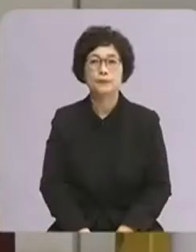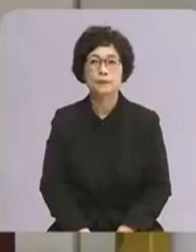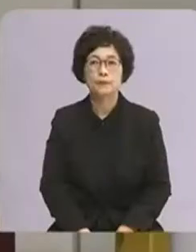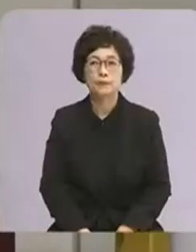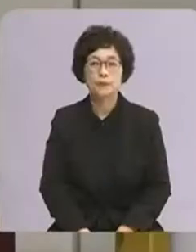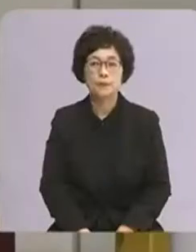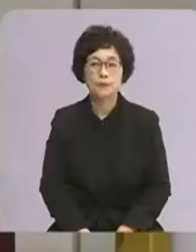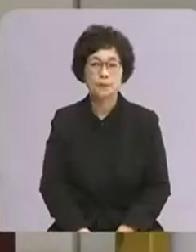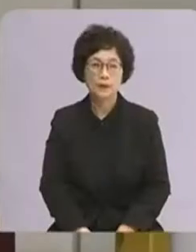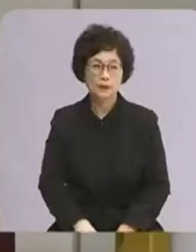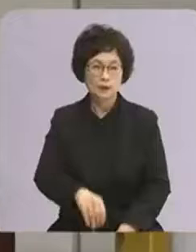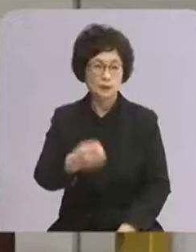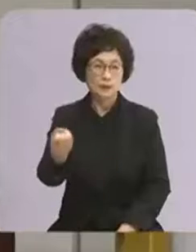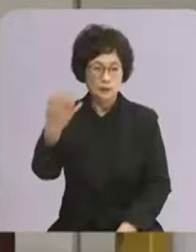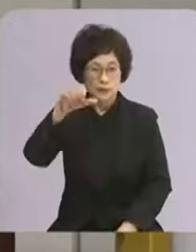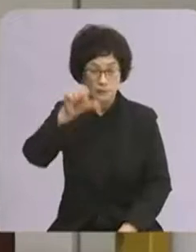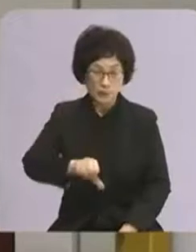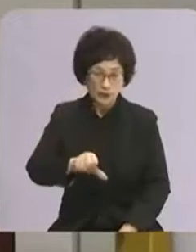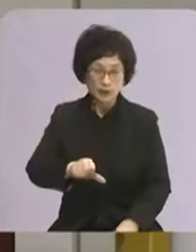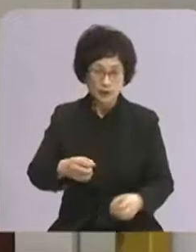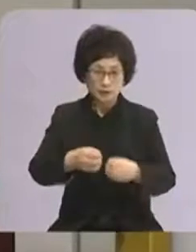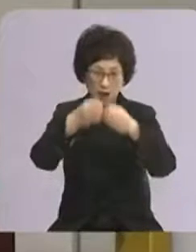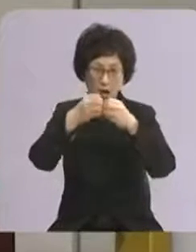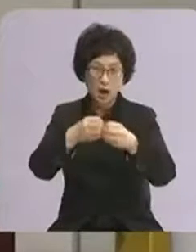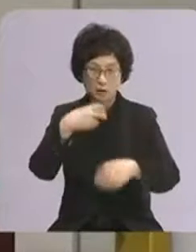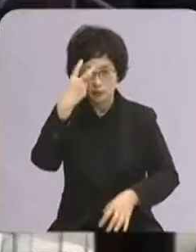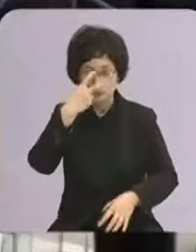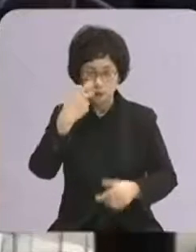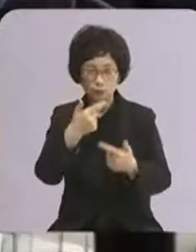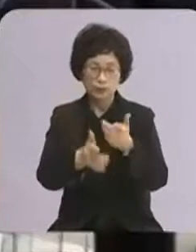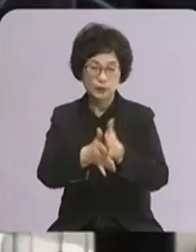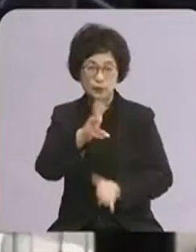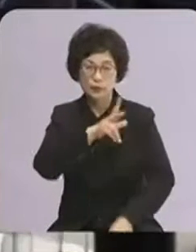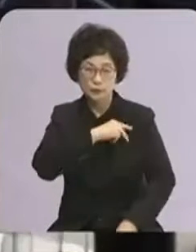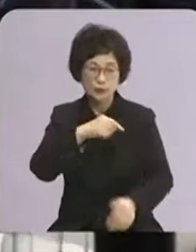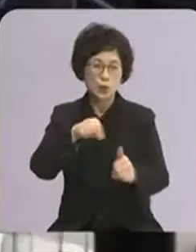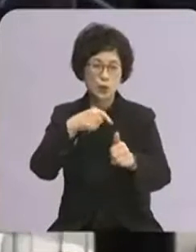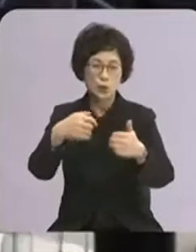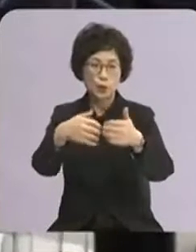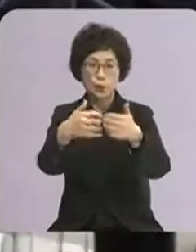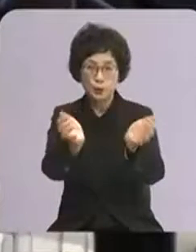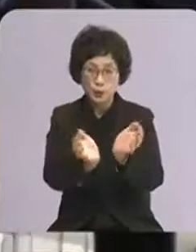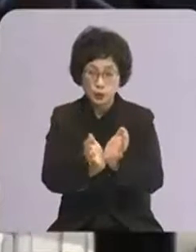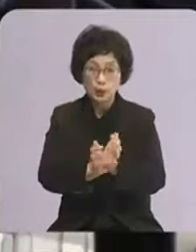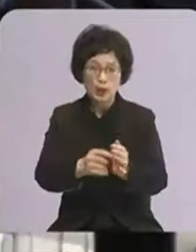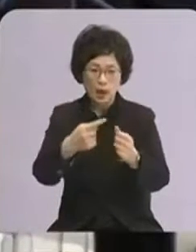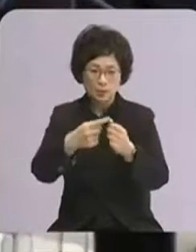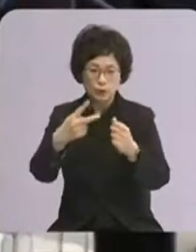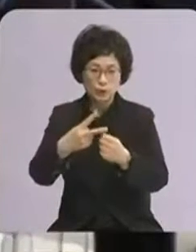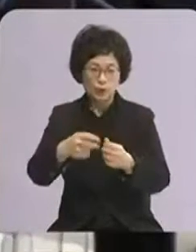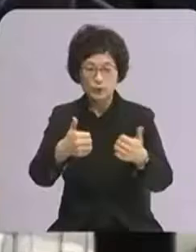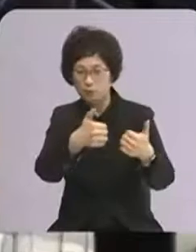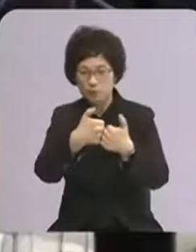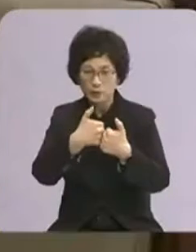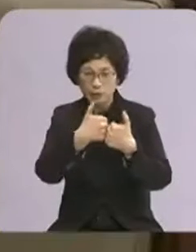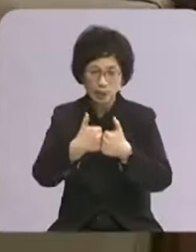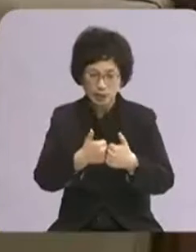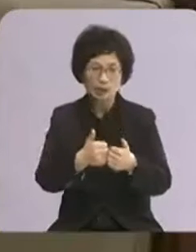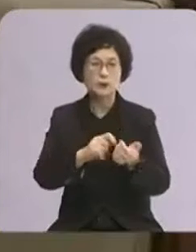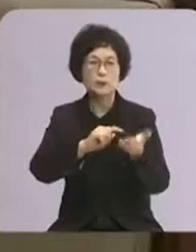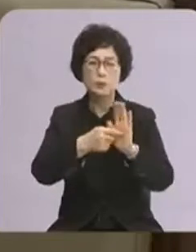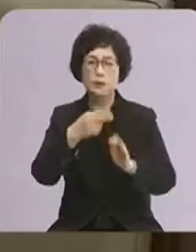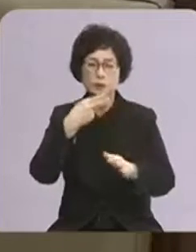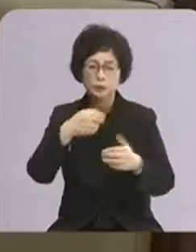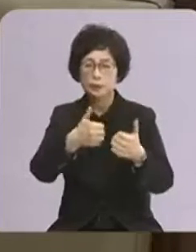첨예한 찬반 대립 속 의 조례안을 심사한 부산시의회 교육위원회 두 차례 정회를 거치며 비공개 회의를 했지만